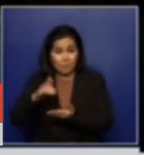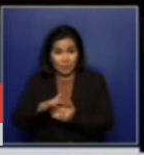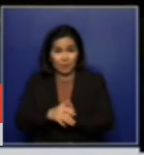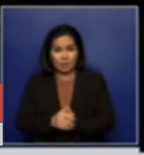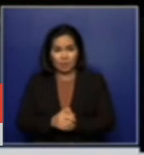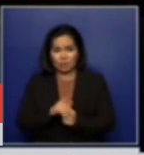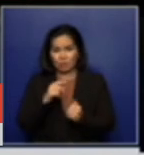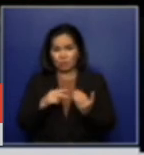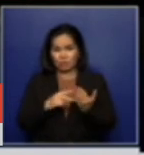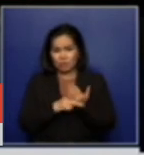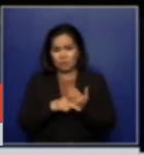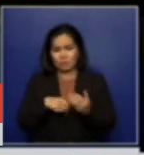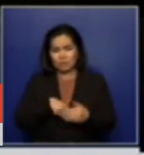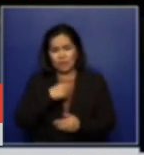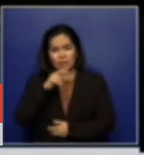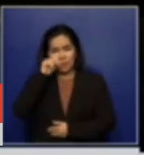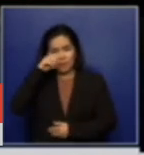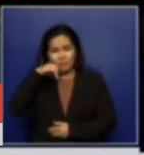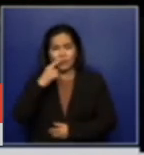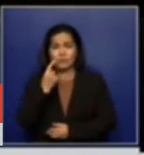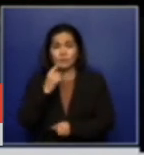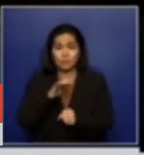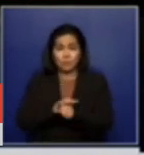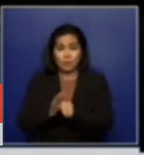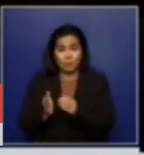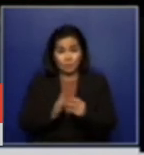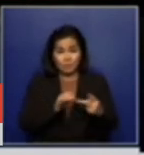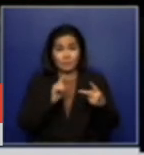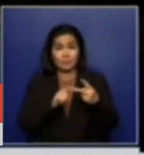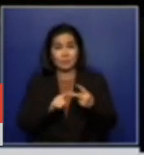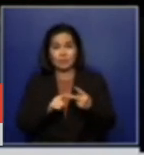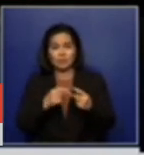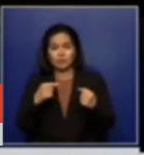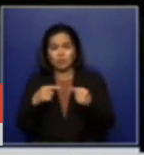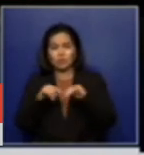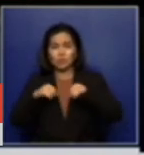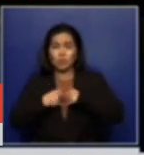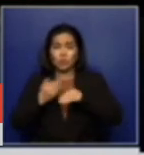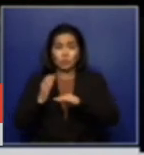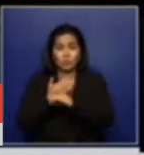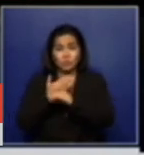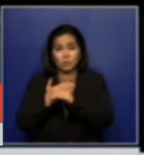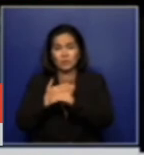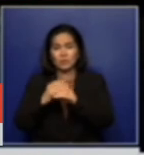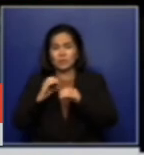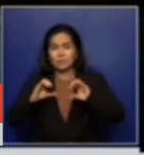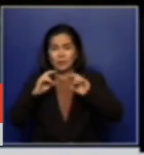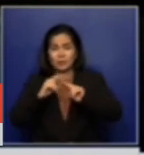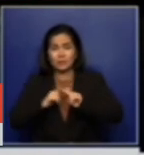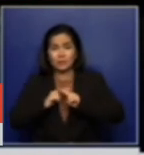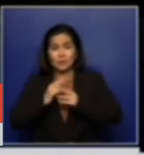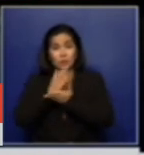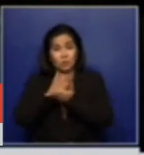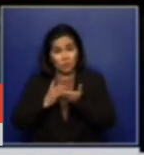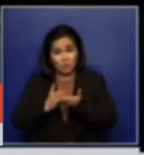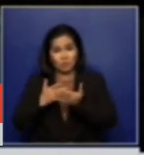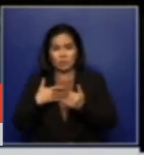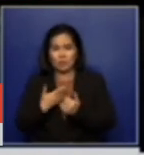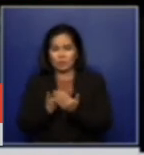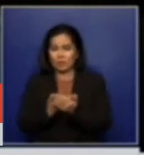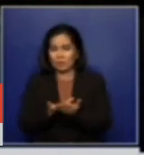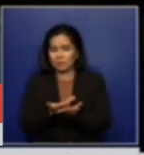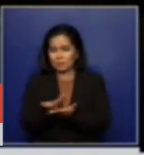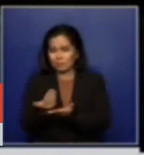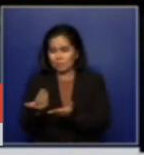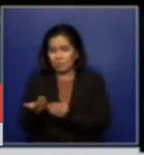หรือจะไปรีดภาษีจากผู้ประกอบการเพิ่มเติมจากรัฐวิสาหกิจจาก SME เ